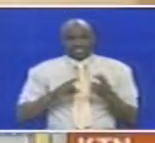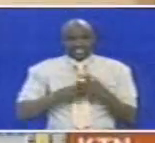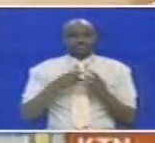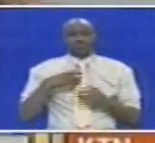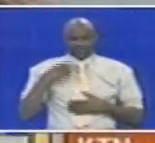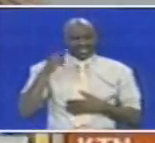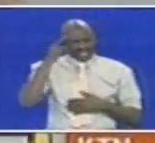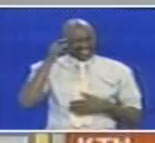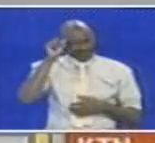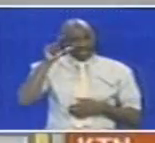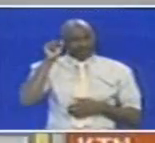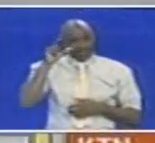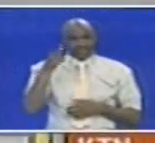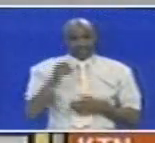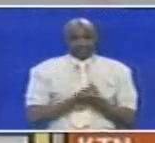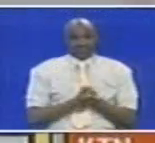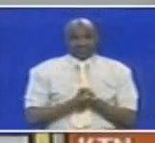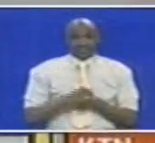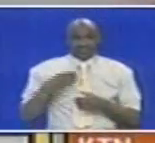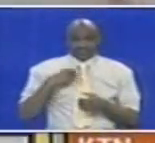kichwa inaniuma.